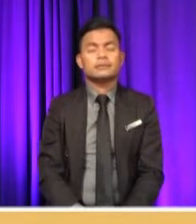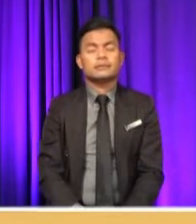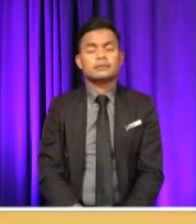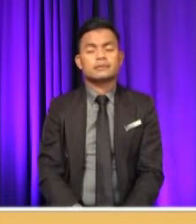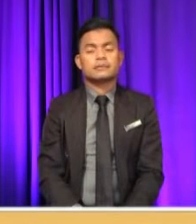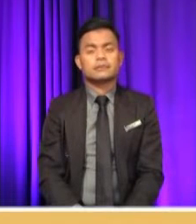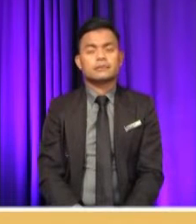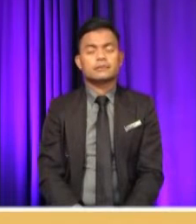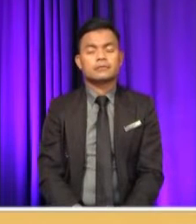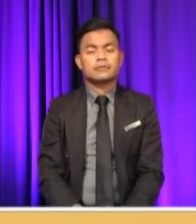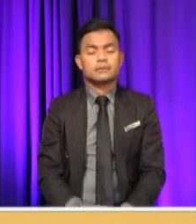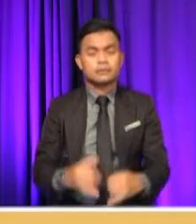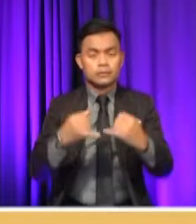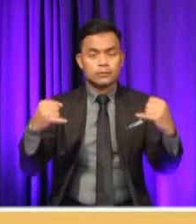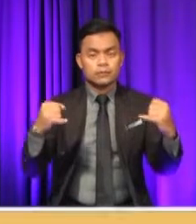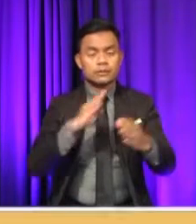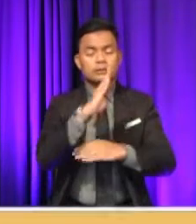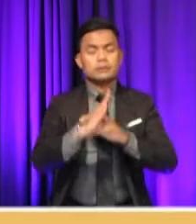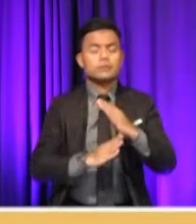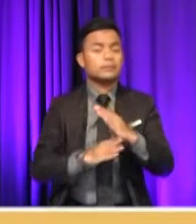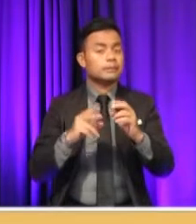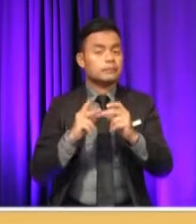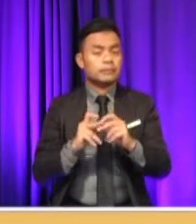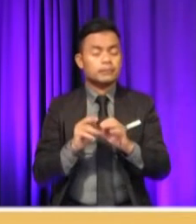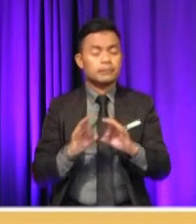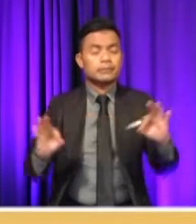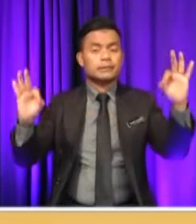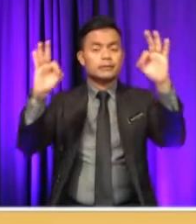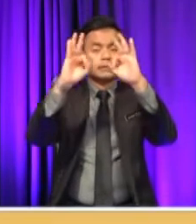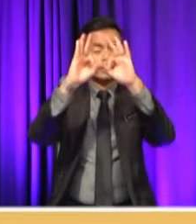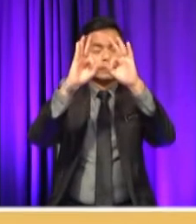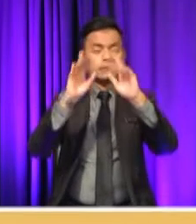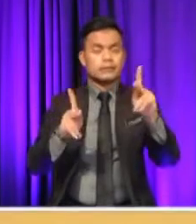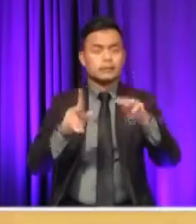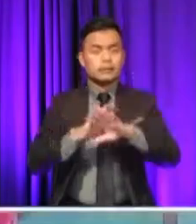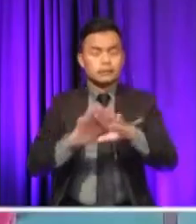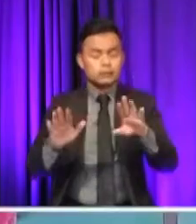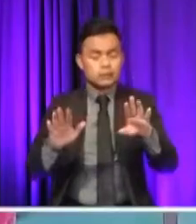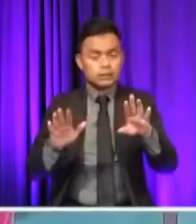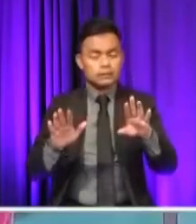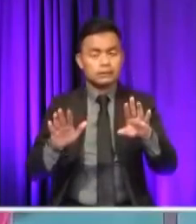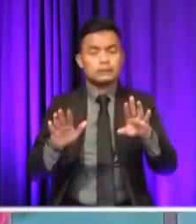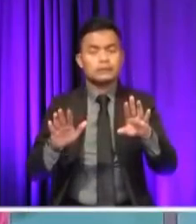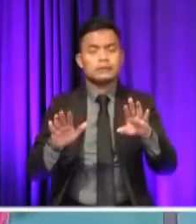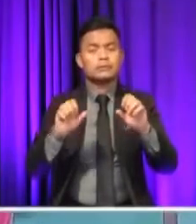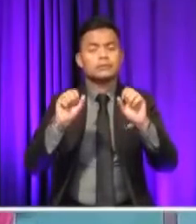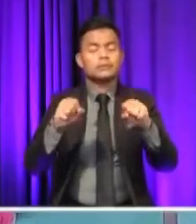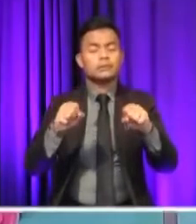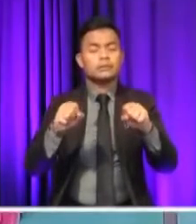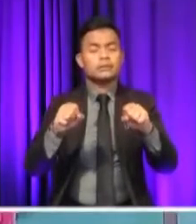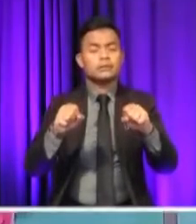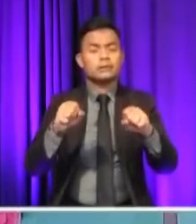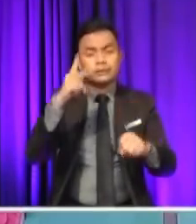wire bumi ni penting. Kalau tak ada wire bumi, kalau berlakunya lebihan arus elektrik akan menyebabkan